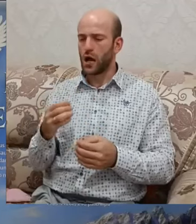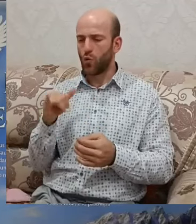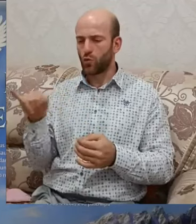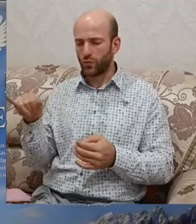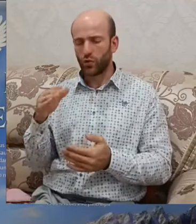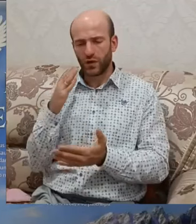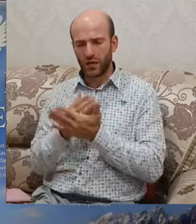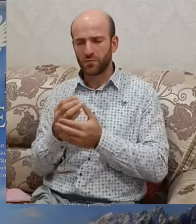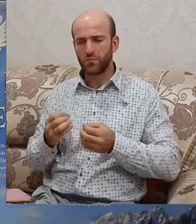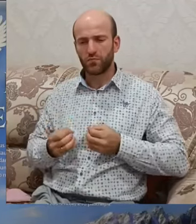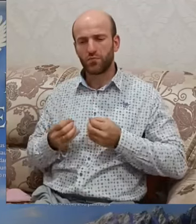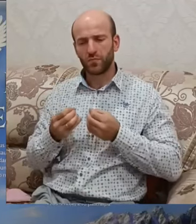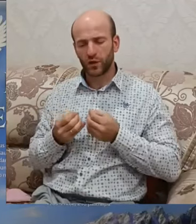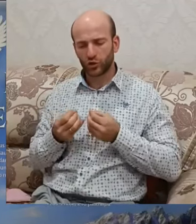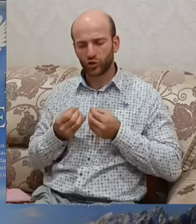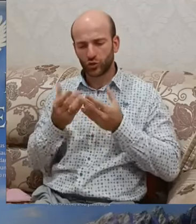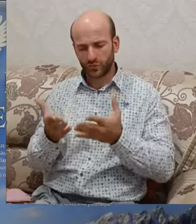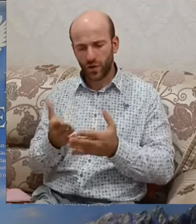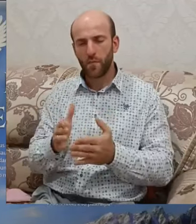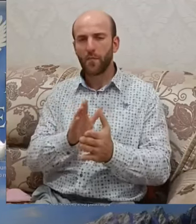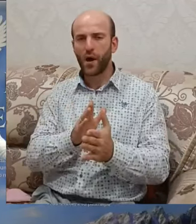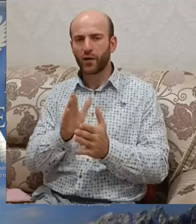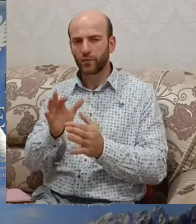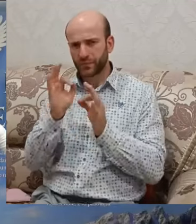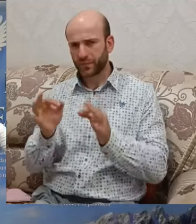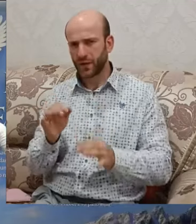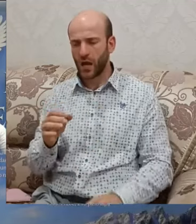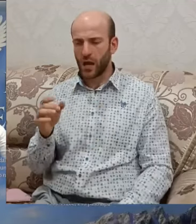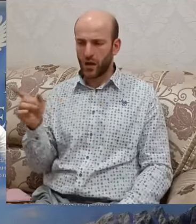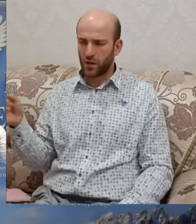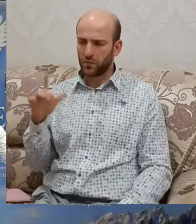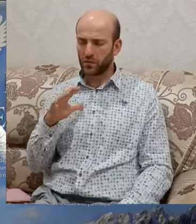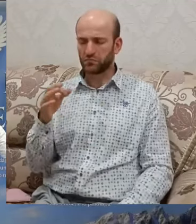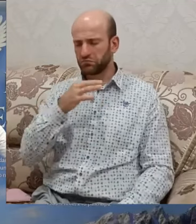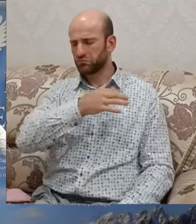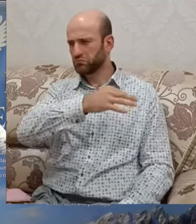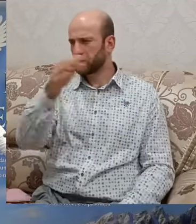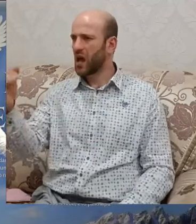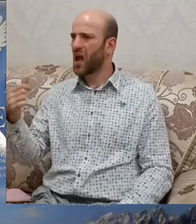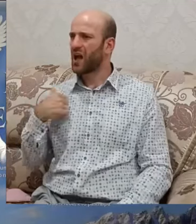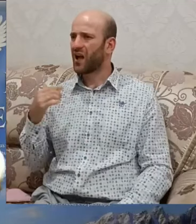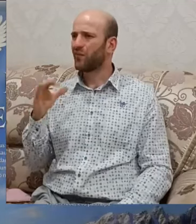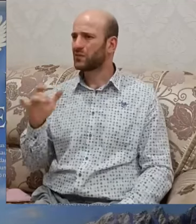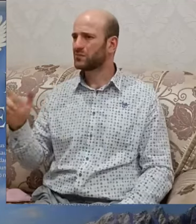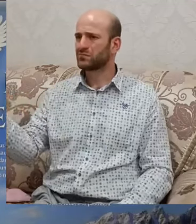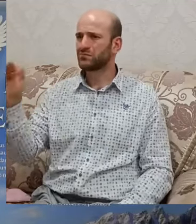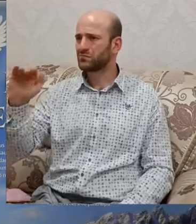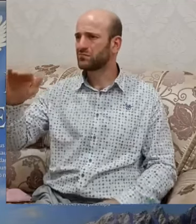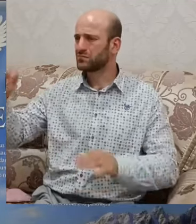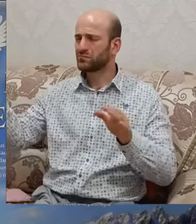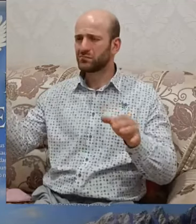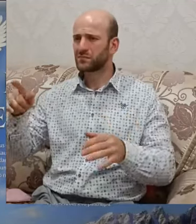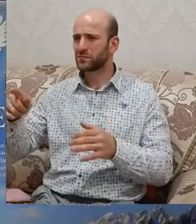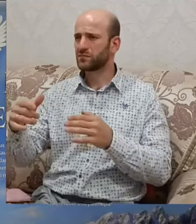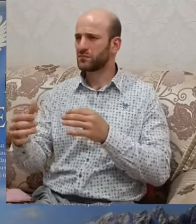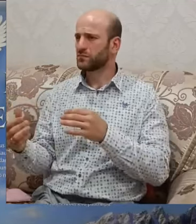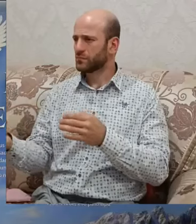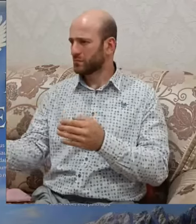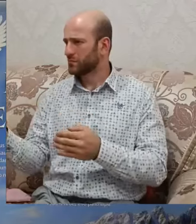не поощряю вас жертвовать. Bet pranašas pasakė, kad paukojimai tai yra viena iš garbinimo formų. Но пророк сказал,